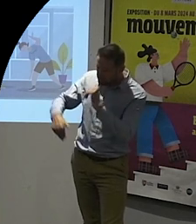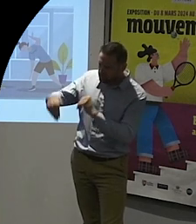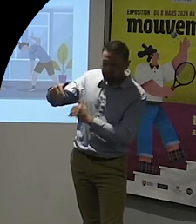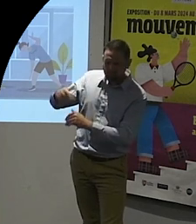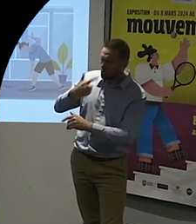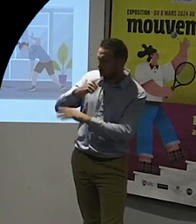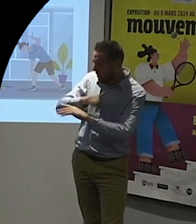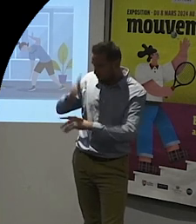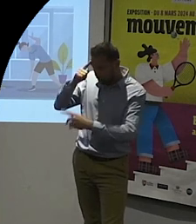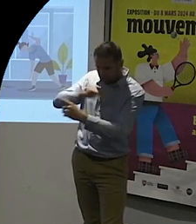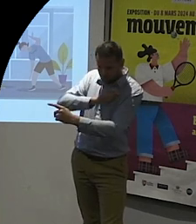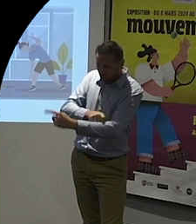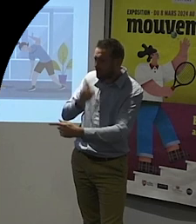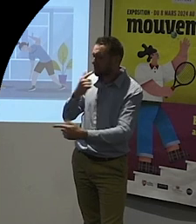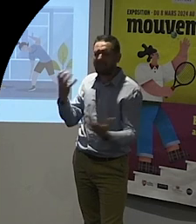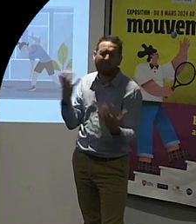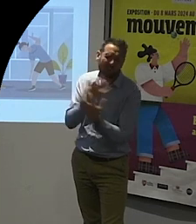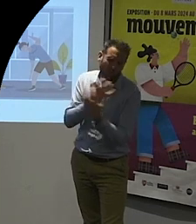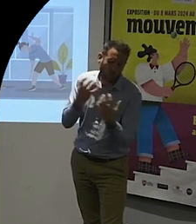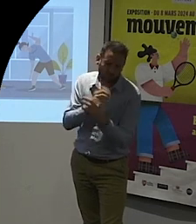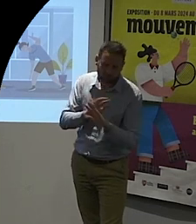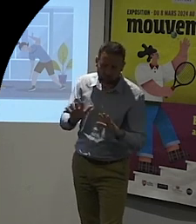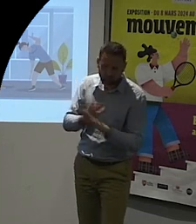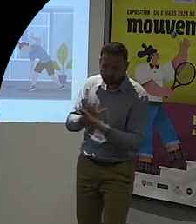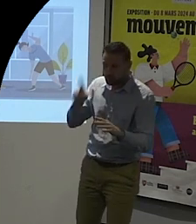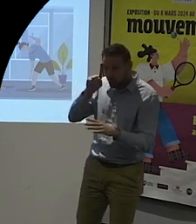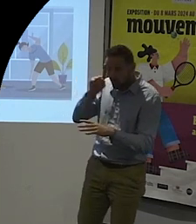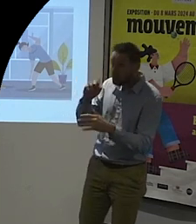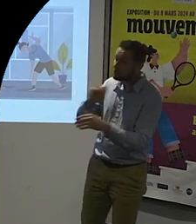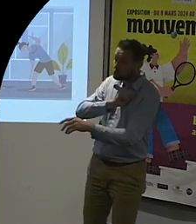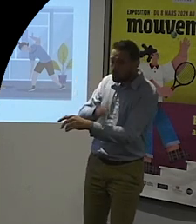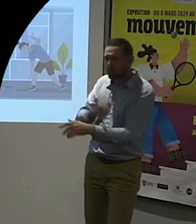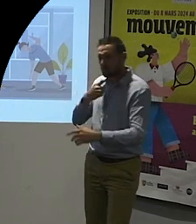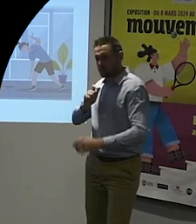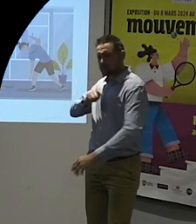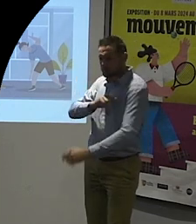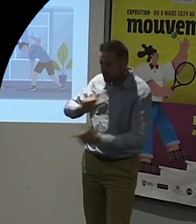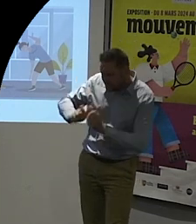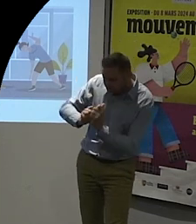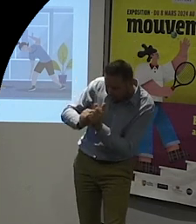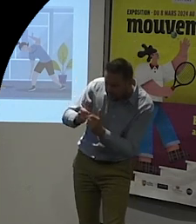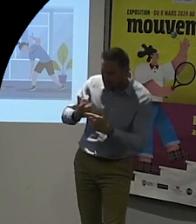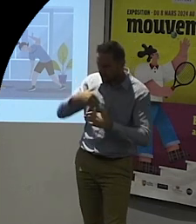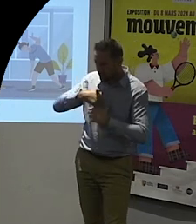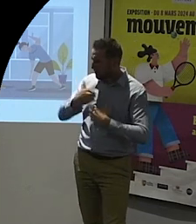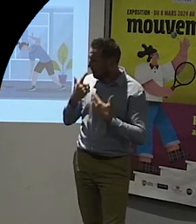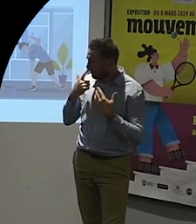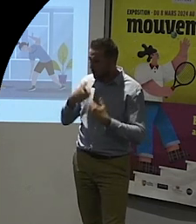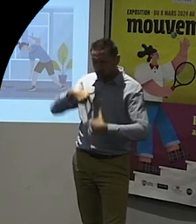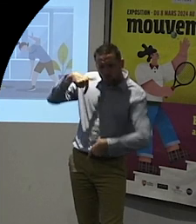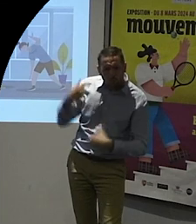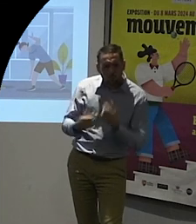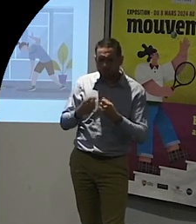pour moi, c'était l'horreur. Pourquoi c'était l'horreur ? Parce que le sport, il faut être bon, il faut être souple, ce n'est pas mon cas. Et